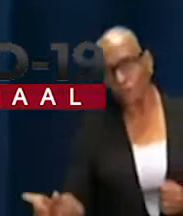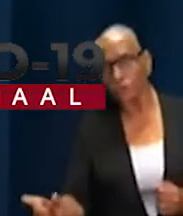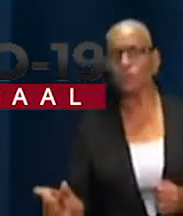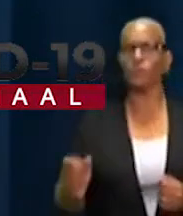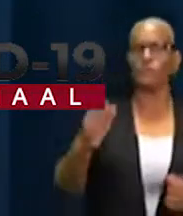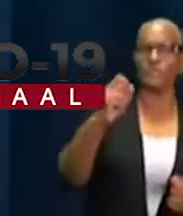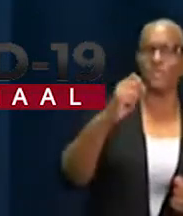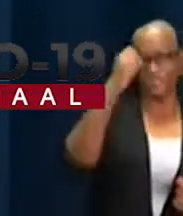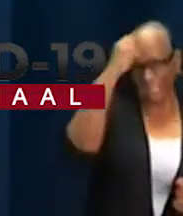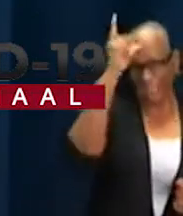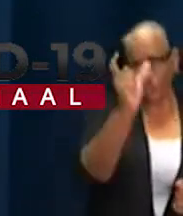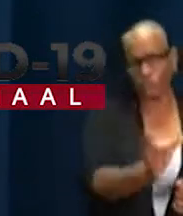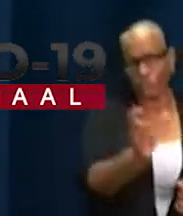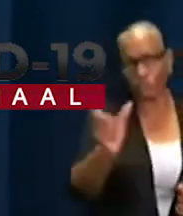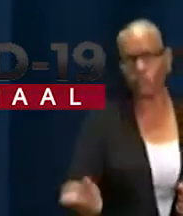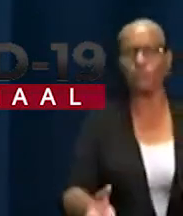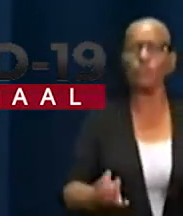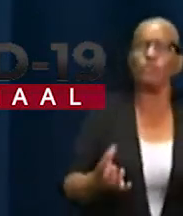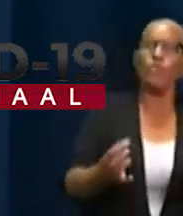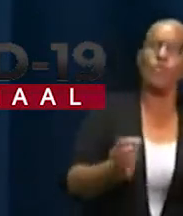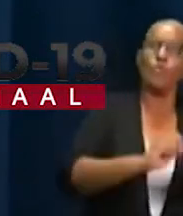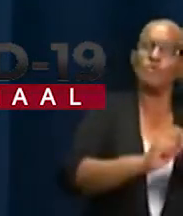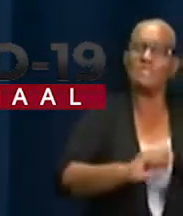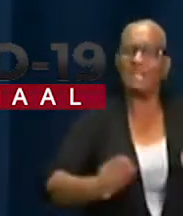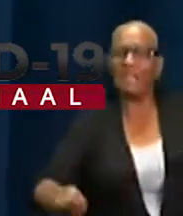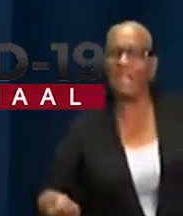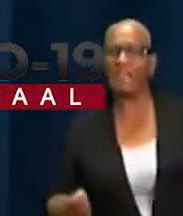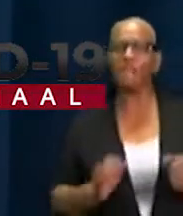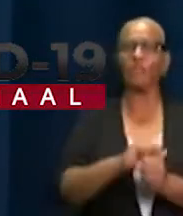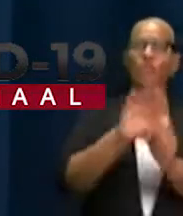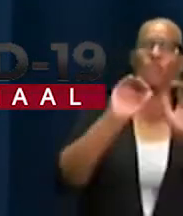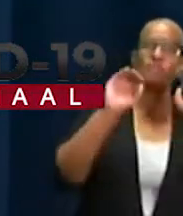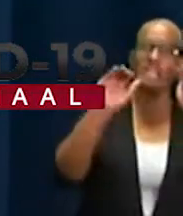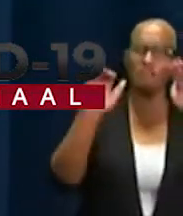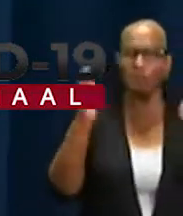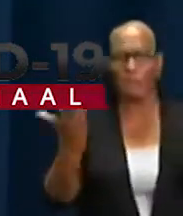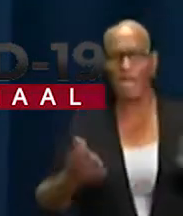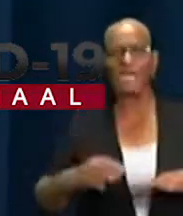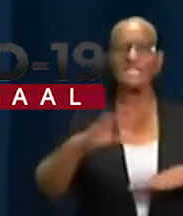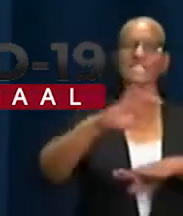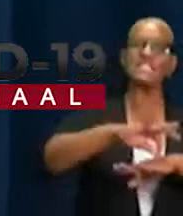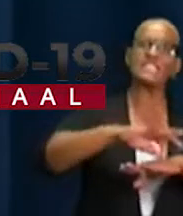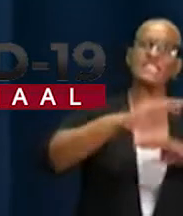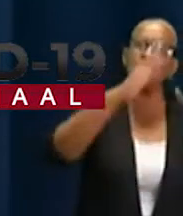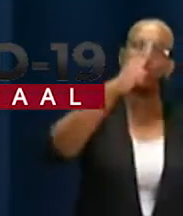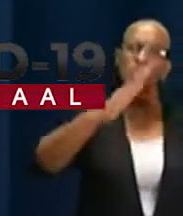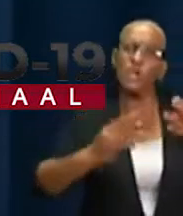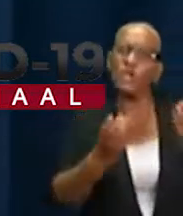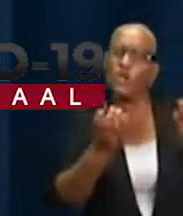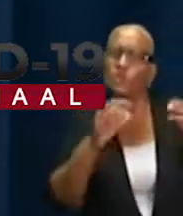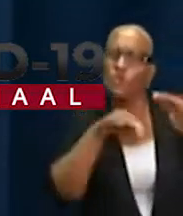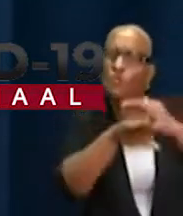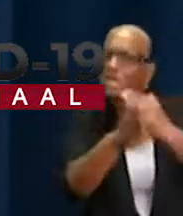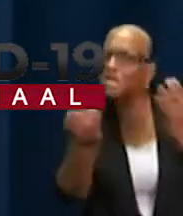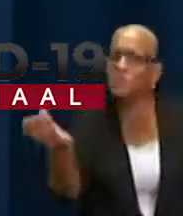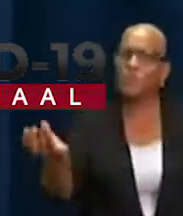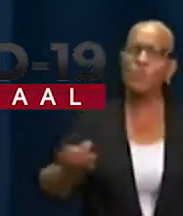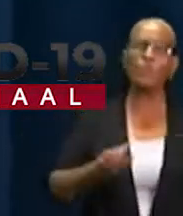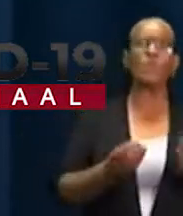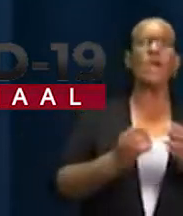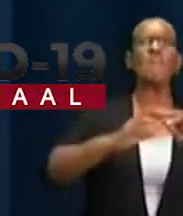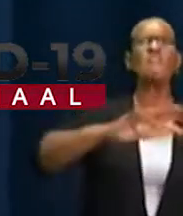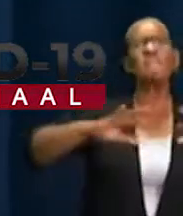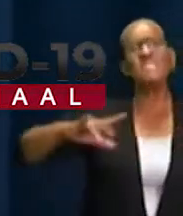deskundigen van data, COVID-19 informatie, het ziekenhuisbeeld en andere zaken uit de